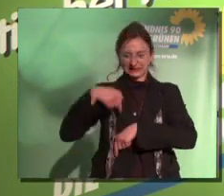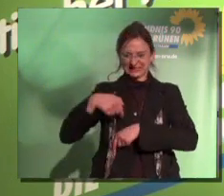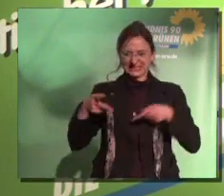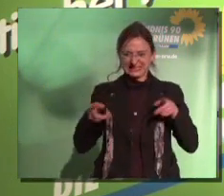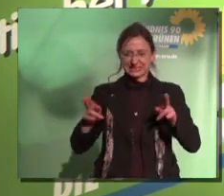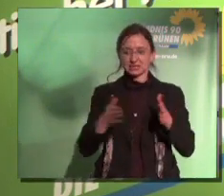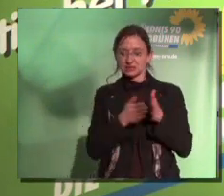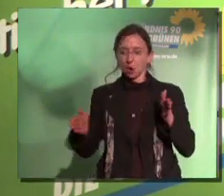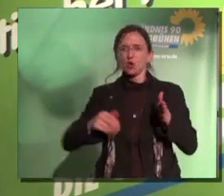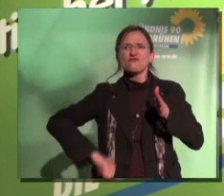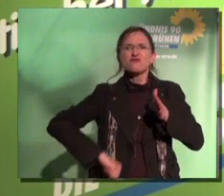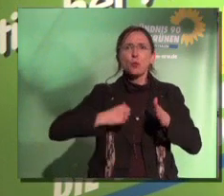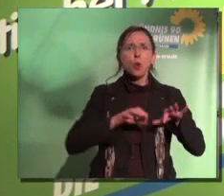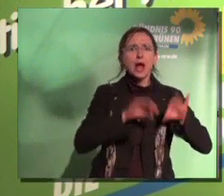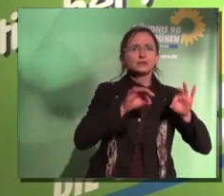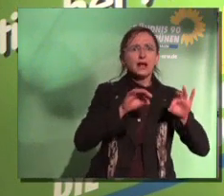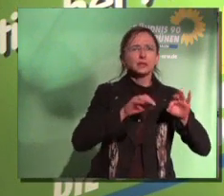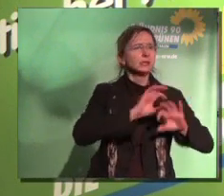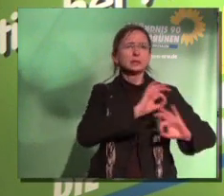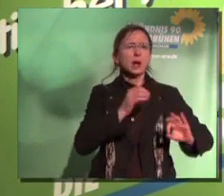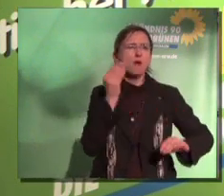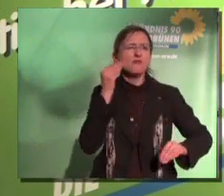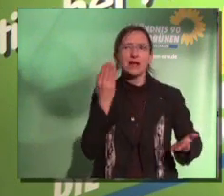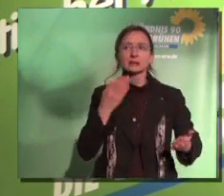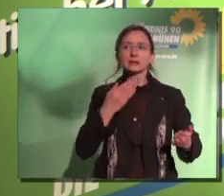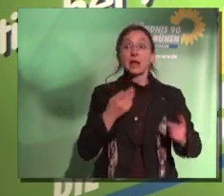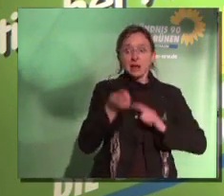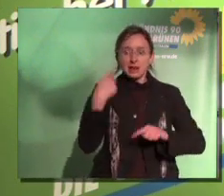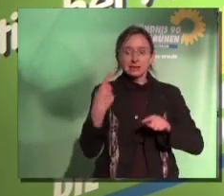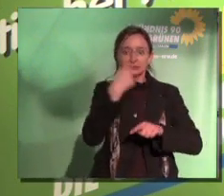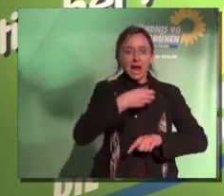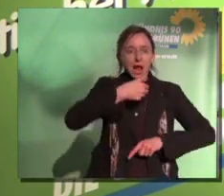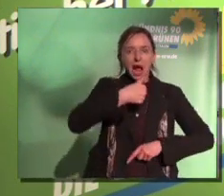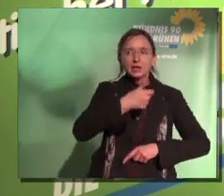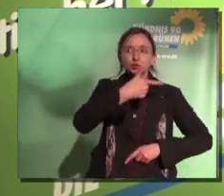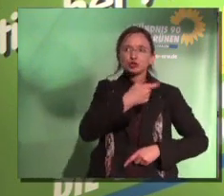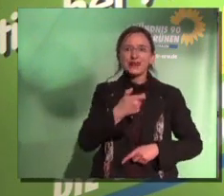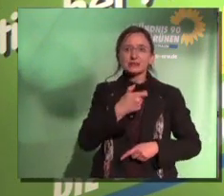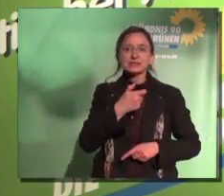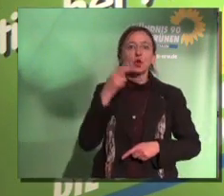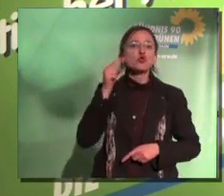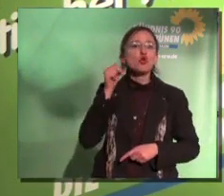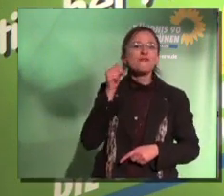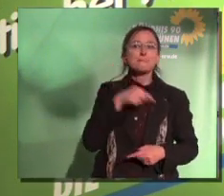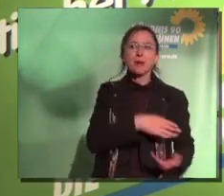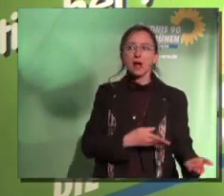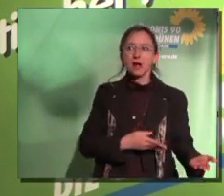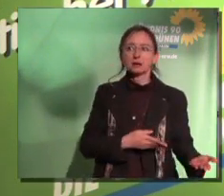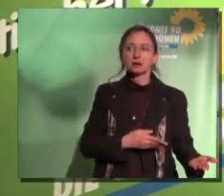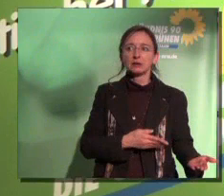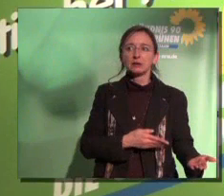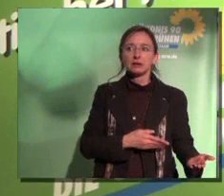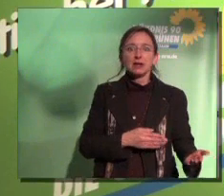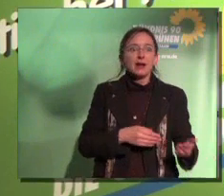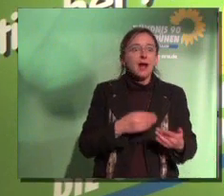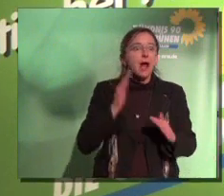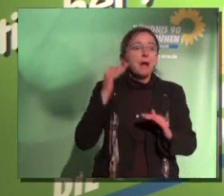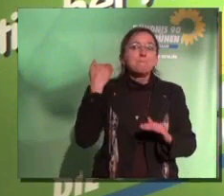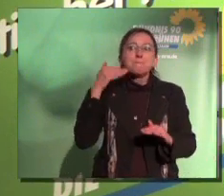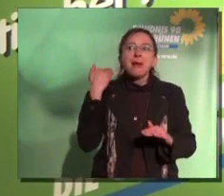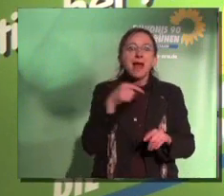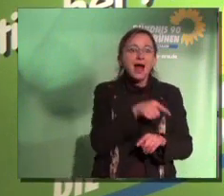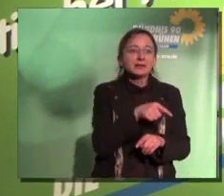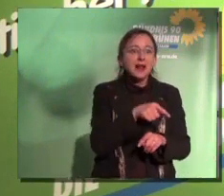am 21.11. letzten Jahres. An dem Tag hat Angela Merkel erklärt, ihre schwarz-gelbe